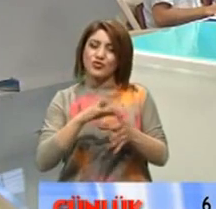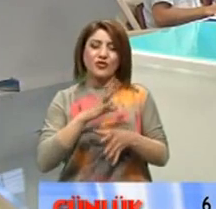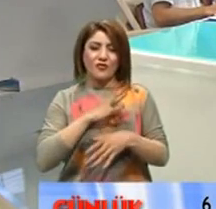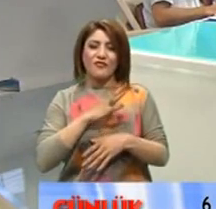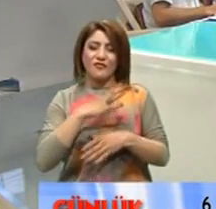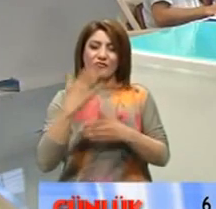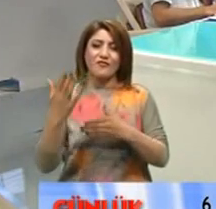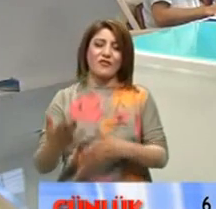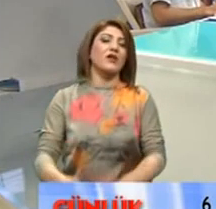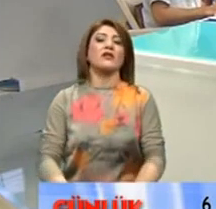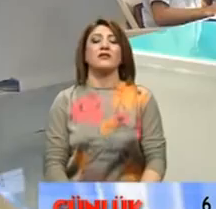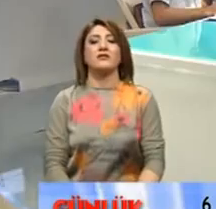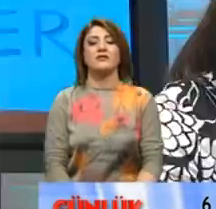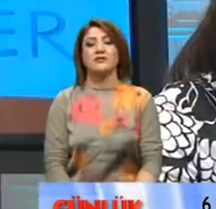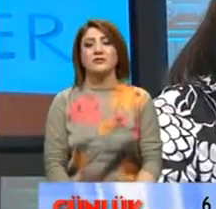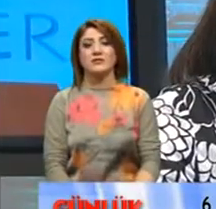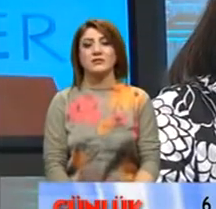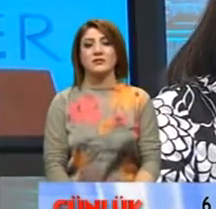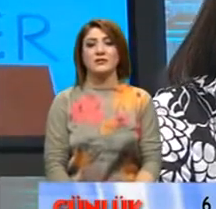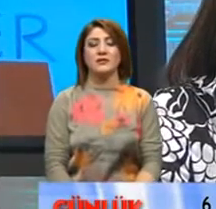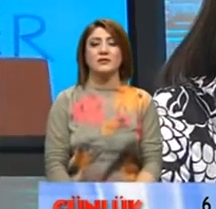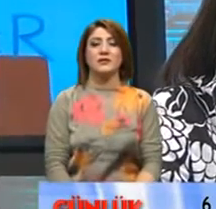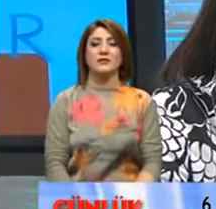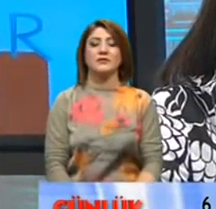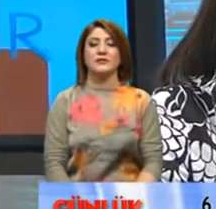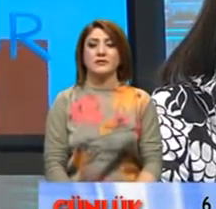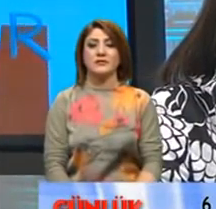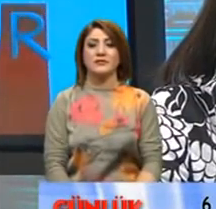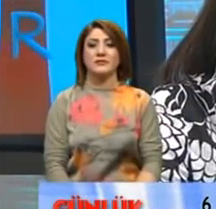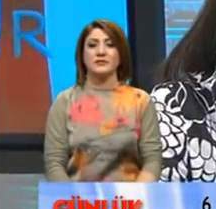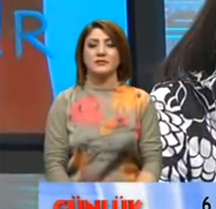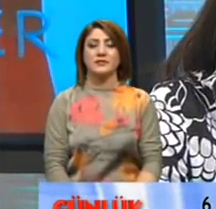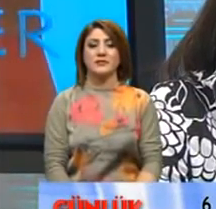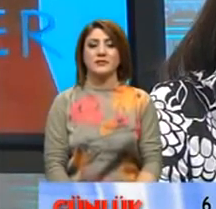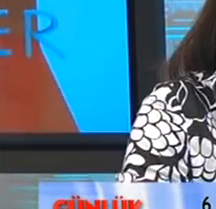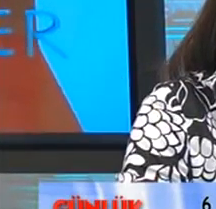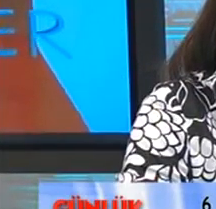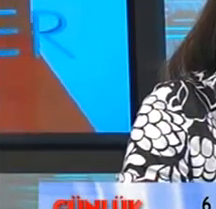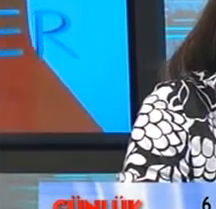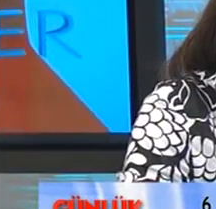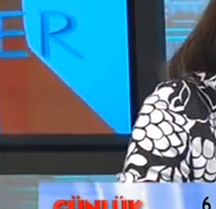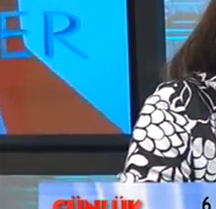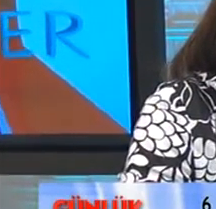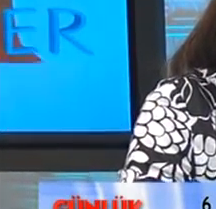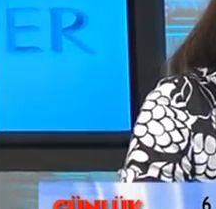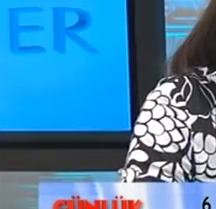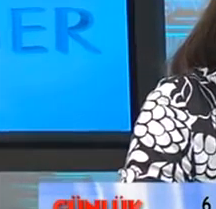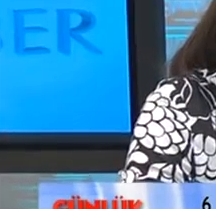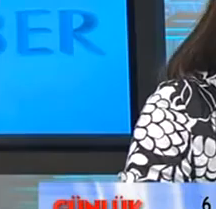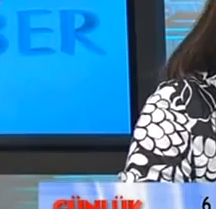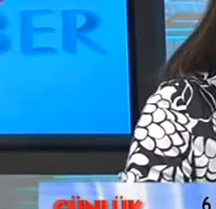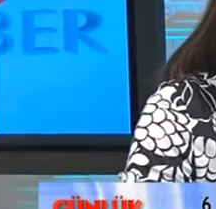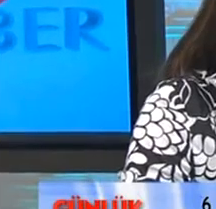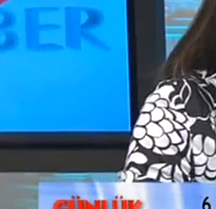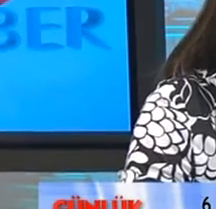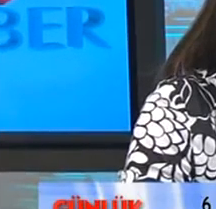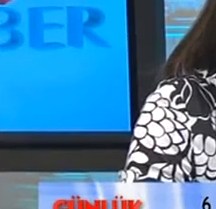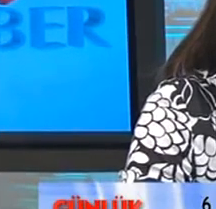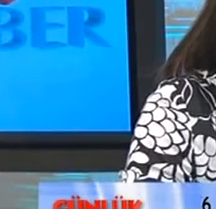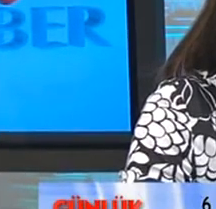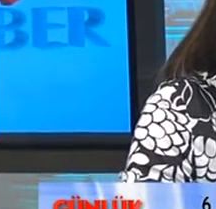Yes, so this we have actually two studies. The first one about vowel harmony, and there we can say that it seems